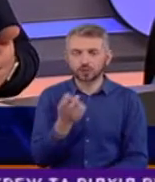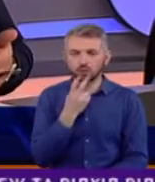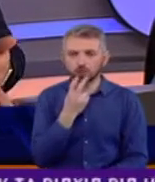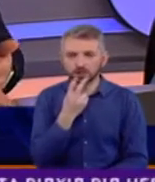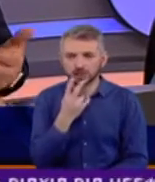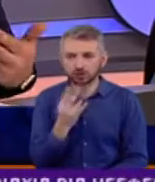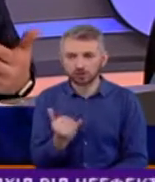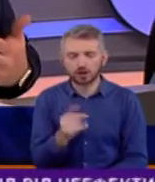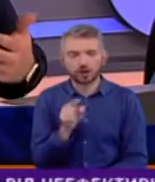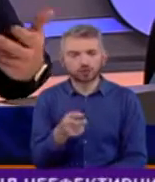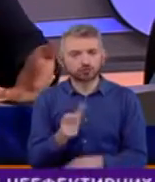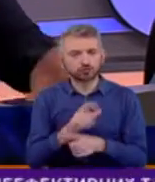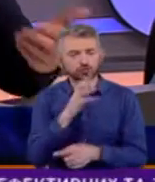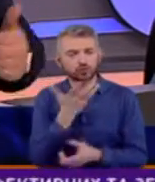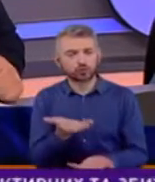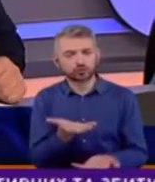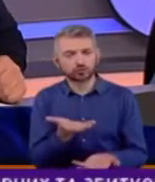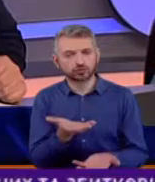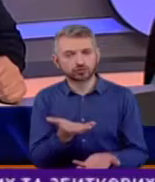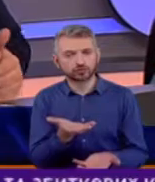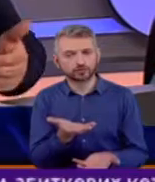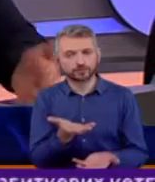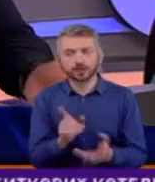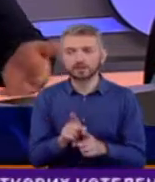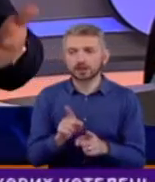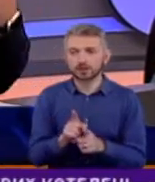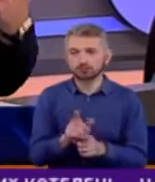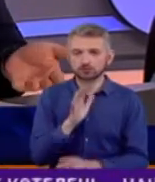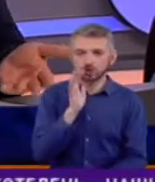гумористичну, а тут дуже серйозно. Ну, все ж таки, якби